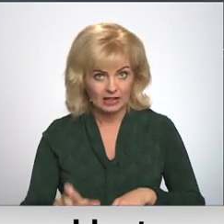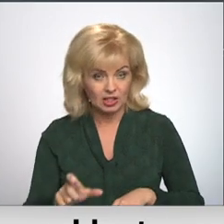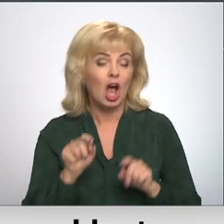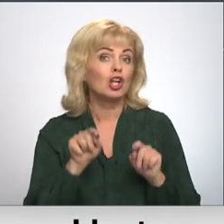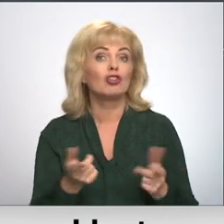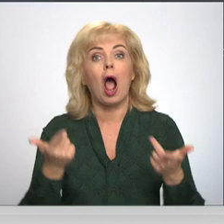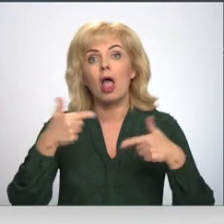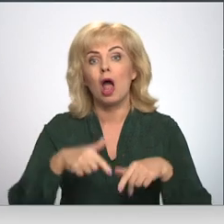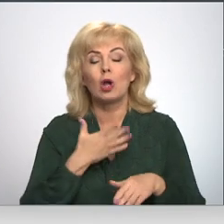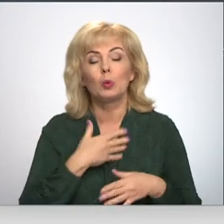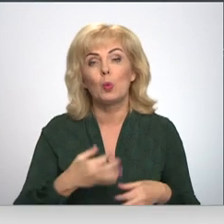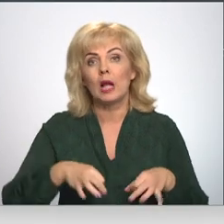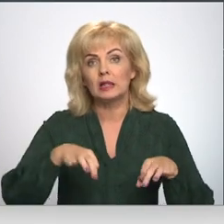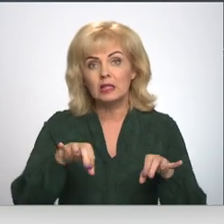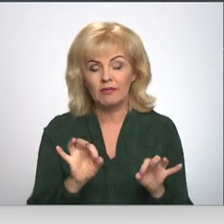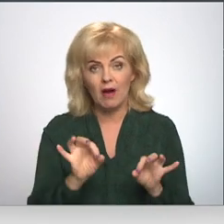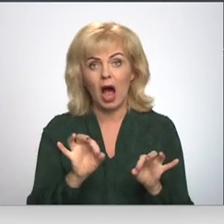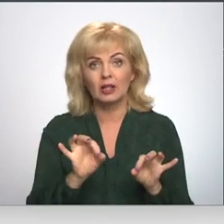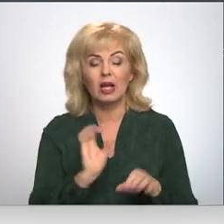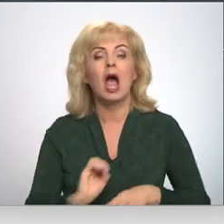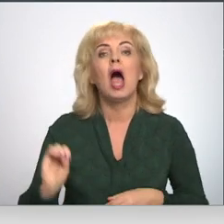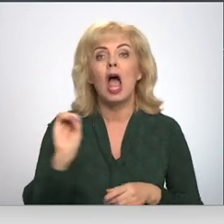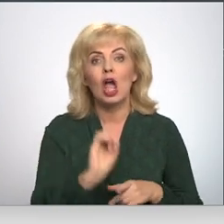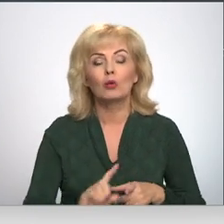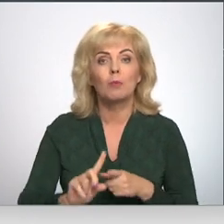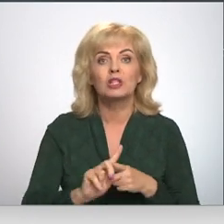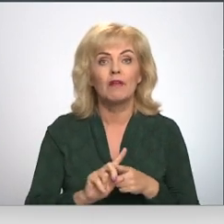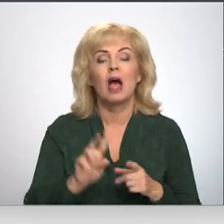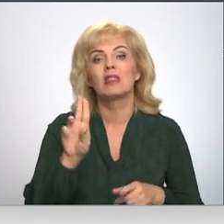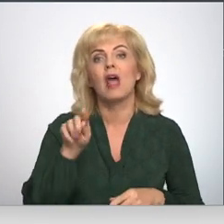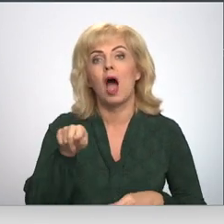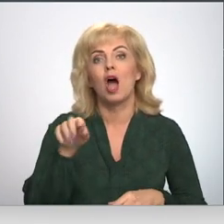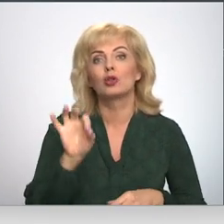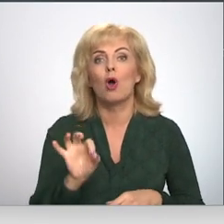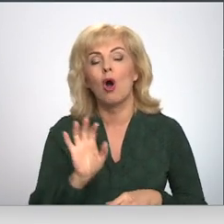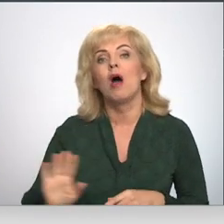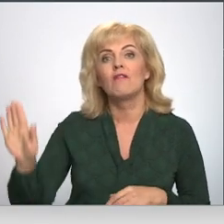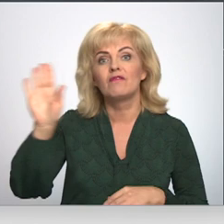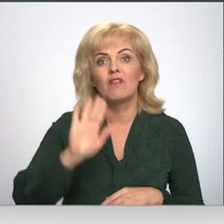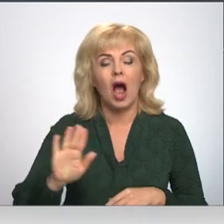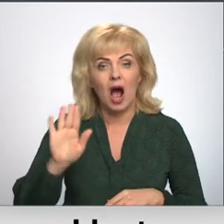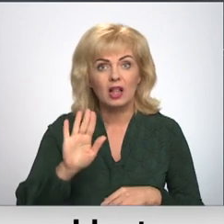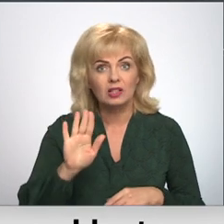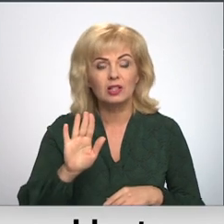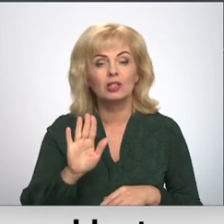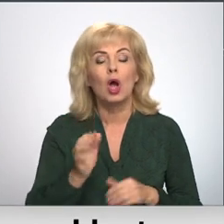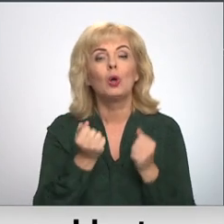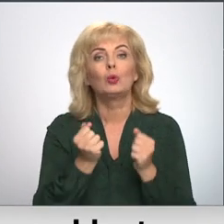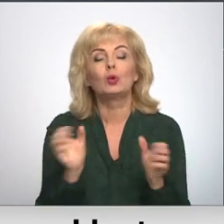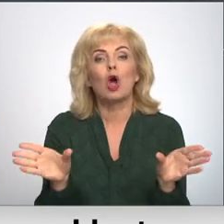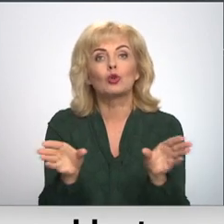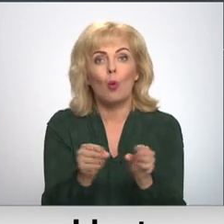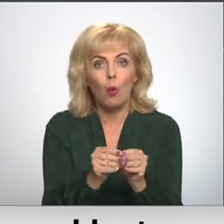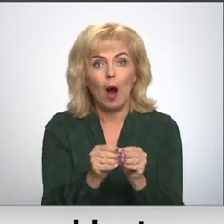Šajā laikā ir ļoti svarīgi, ka Eiropas Savienība un NATO valstis turas kopā, un